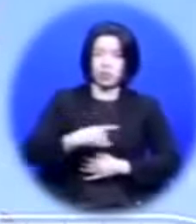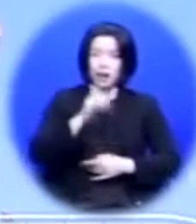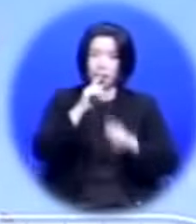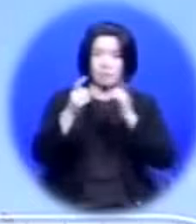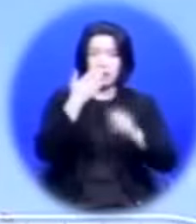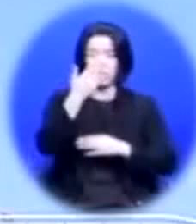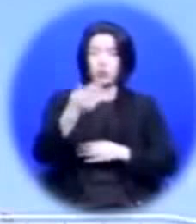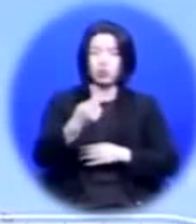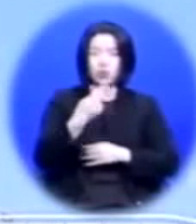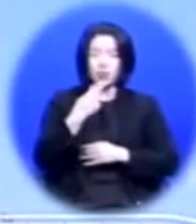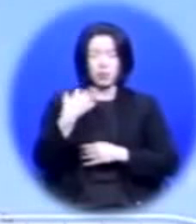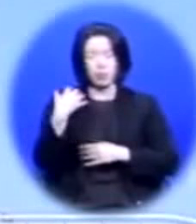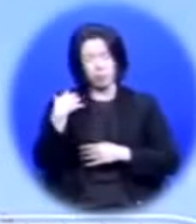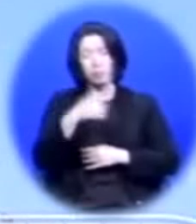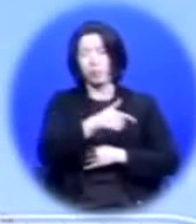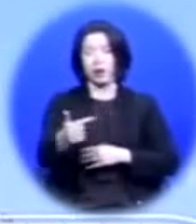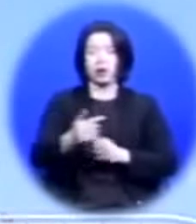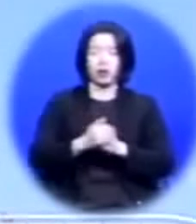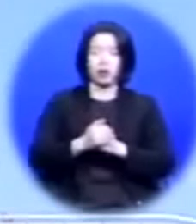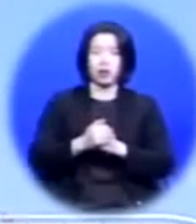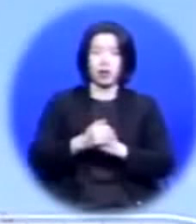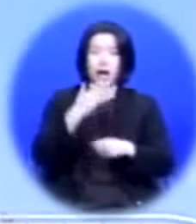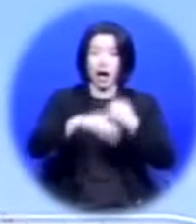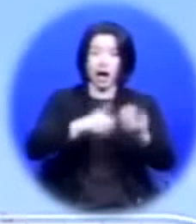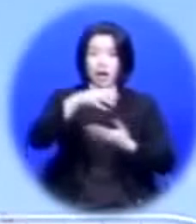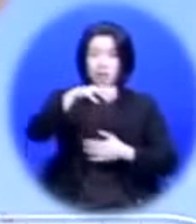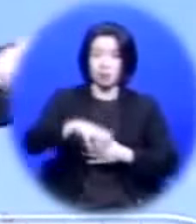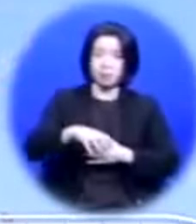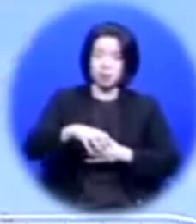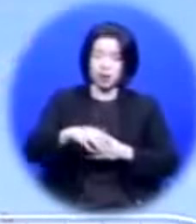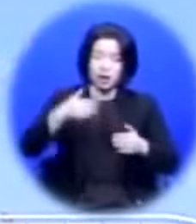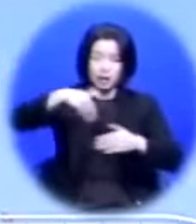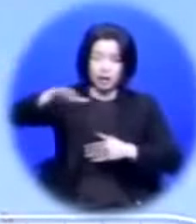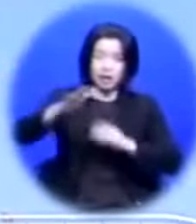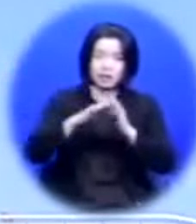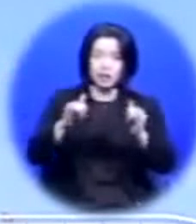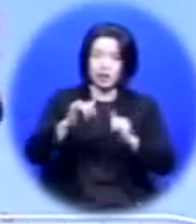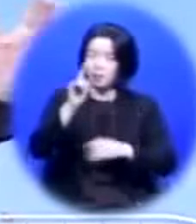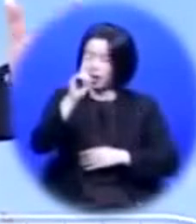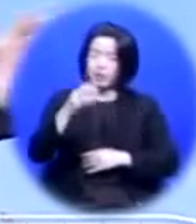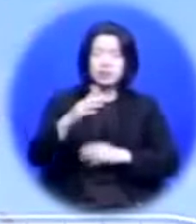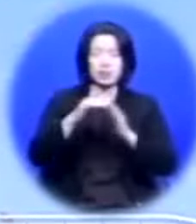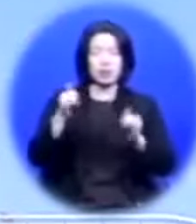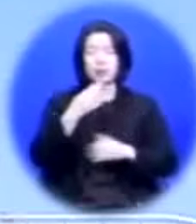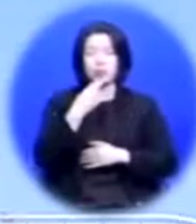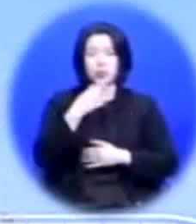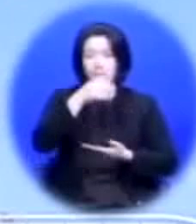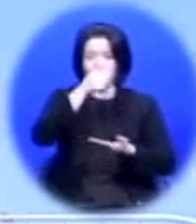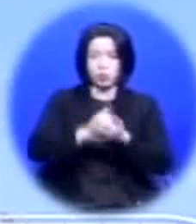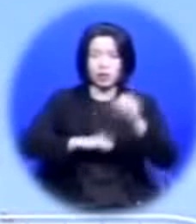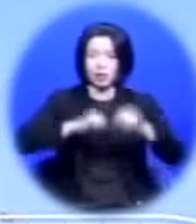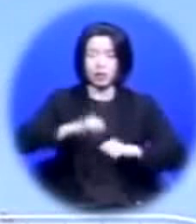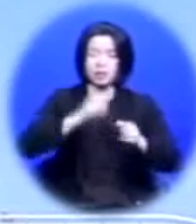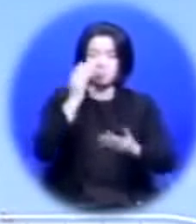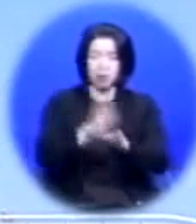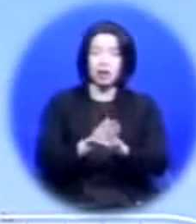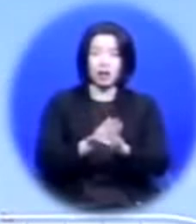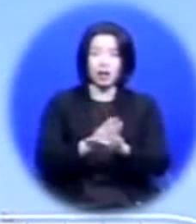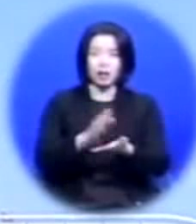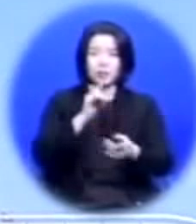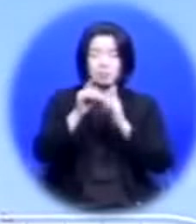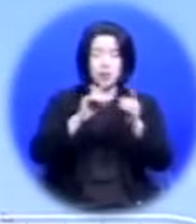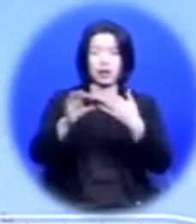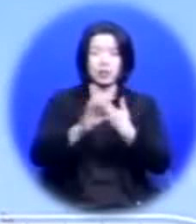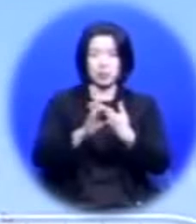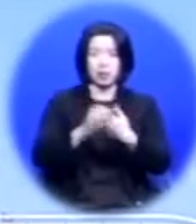없는 멍요 하나님 앞에 나설 사람 아무도 없습니다 죄를 짓지 말아라고 한다 근데